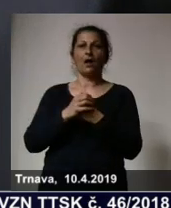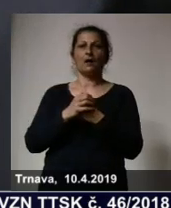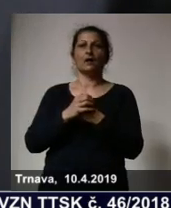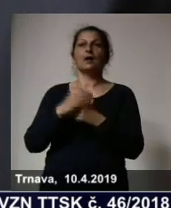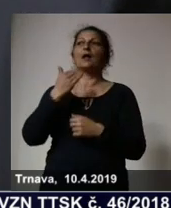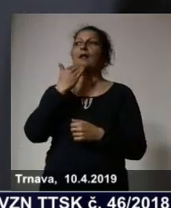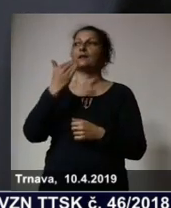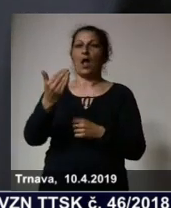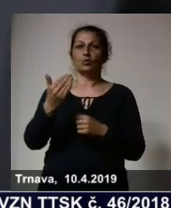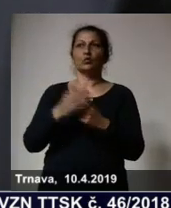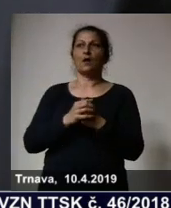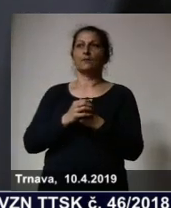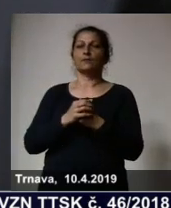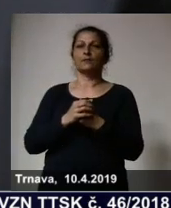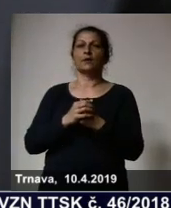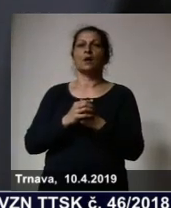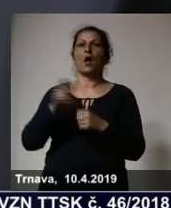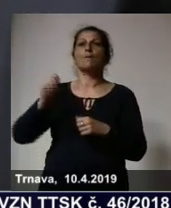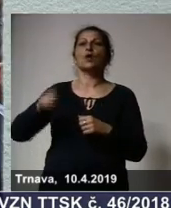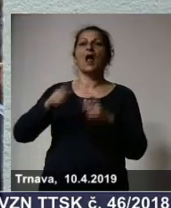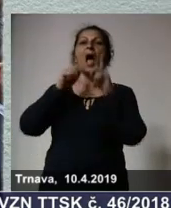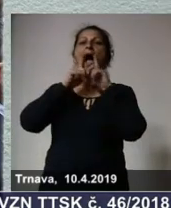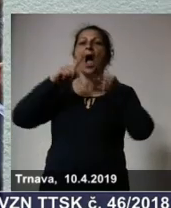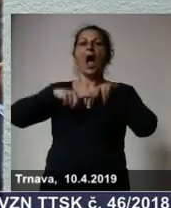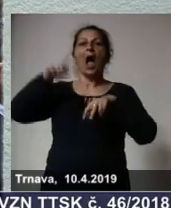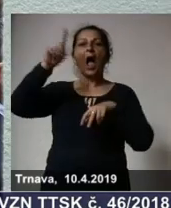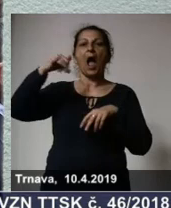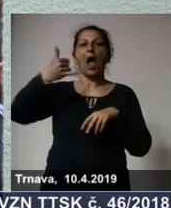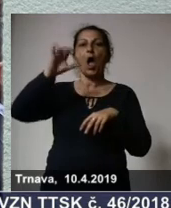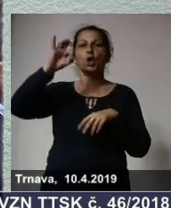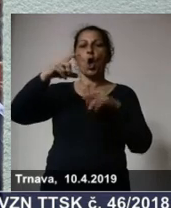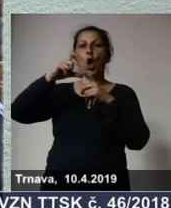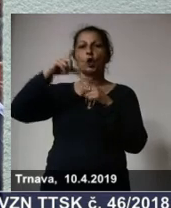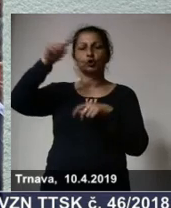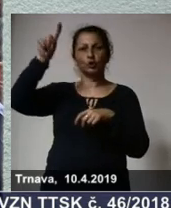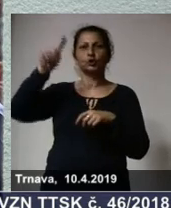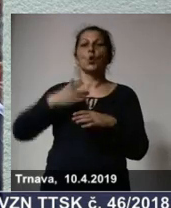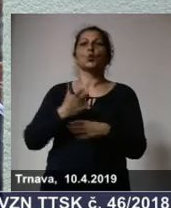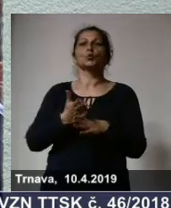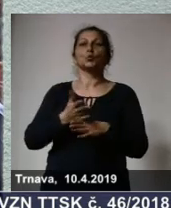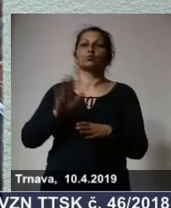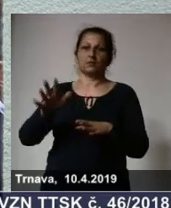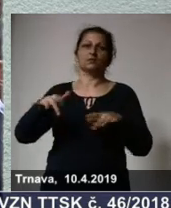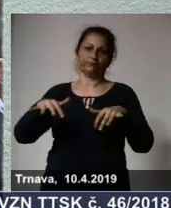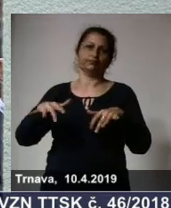Ďakujem, čiže pán poslanec Hajoš, dovolím si to teda nezaradiť, pretože služby už obsahuje